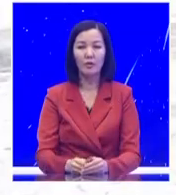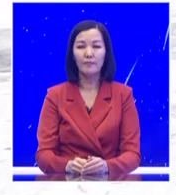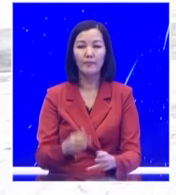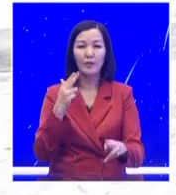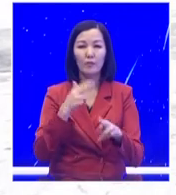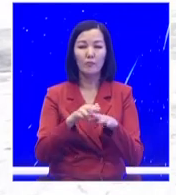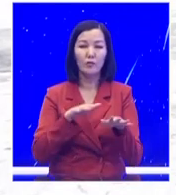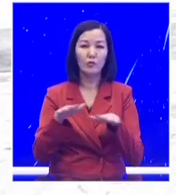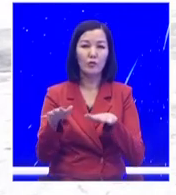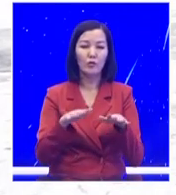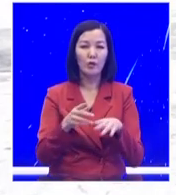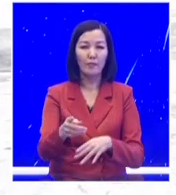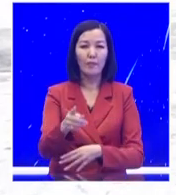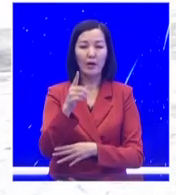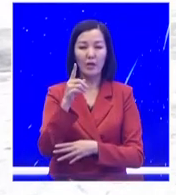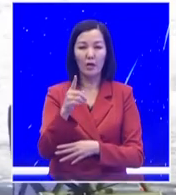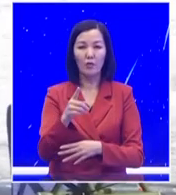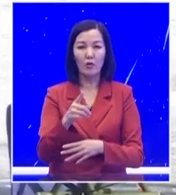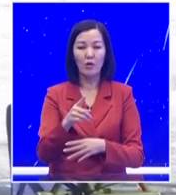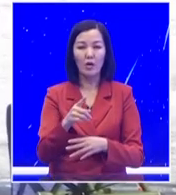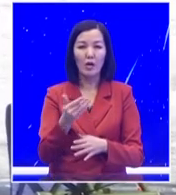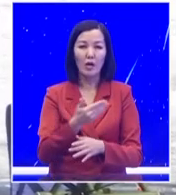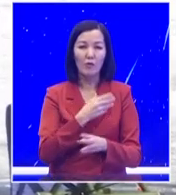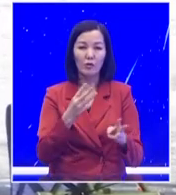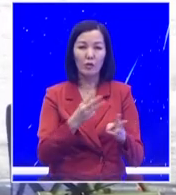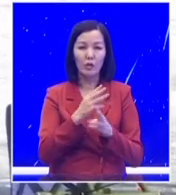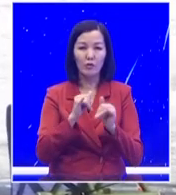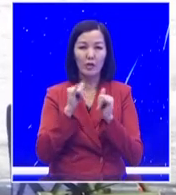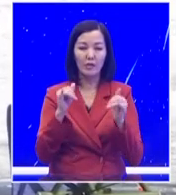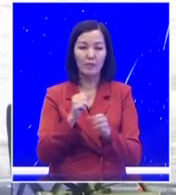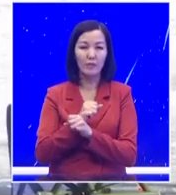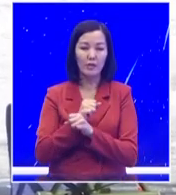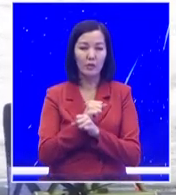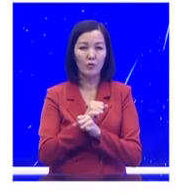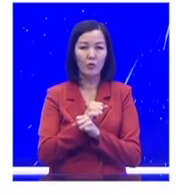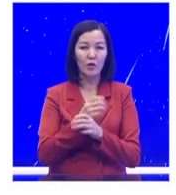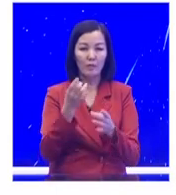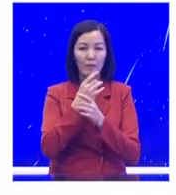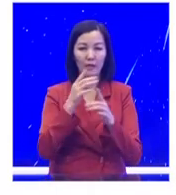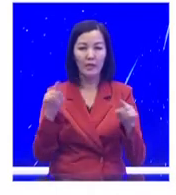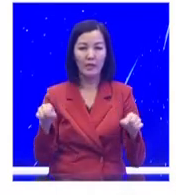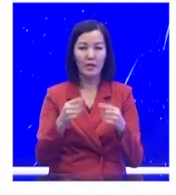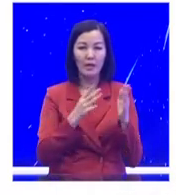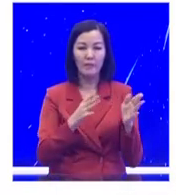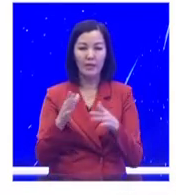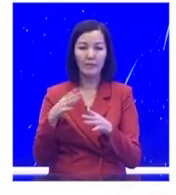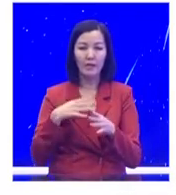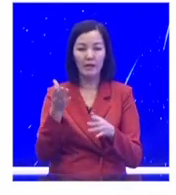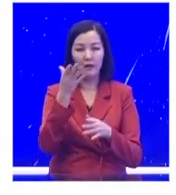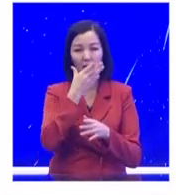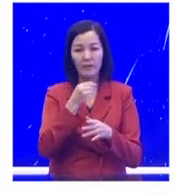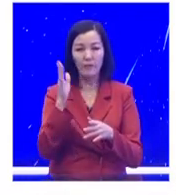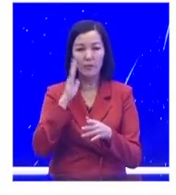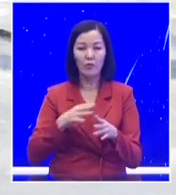үстінде балық аулауға әуесқойлар саны артып, қармақ салып, тынығу мәдениеті қалыптасып келеді. Айта кетейік, көрікті Көлсайдан